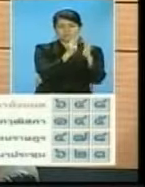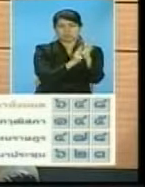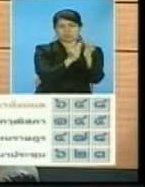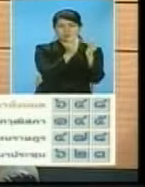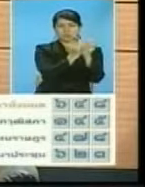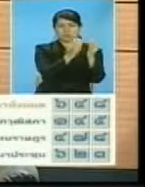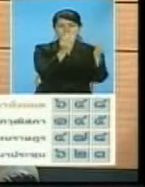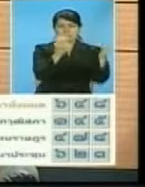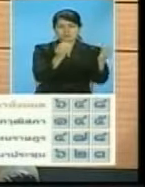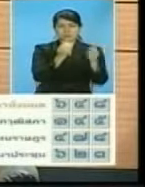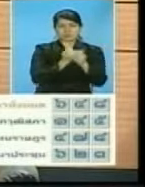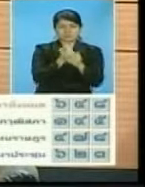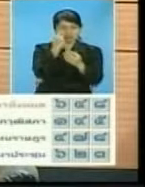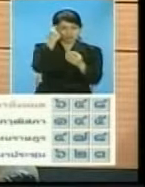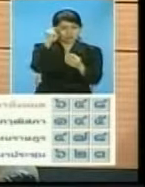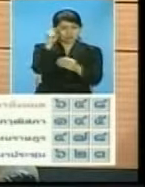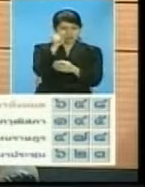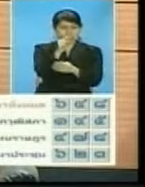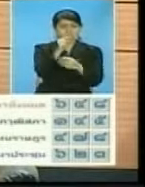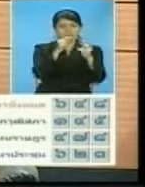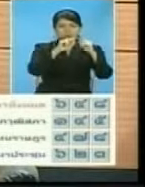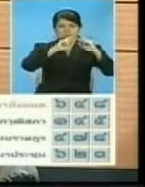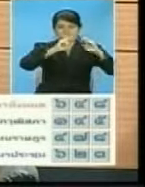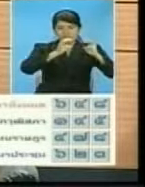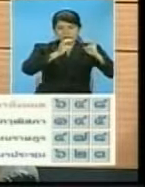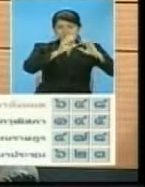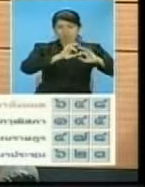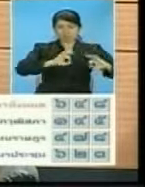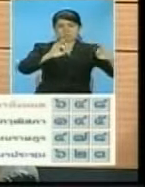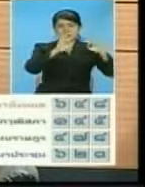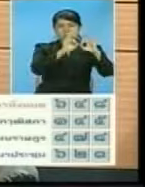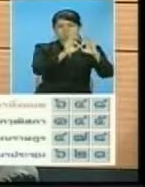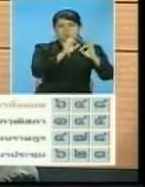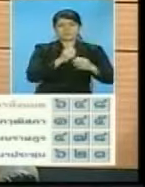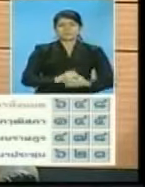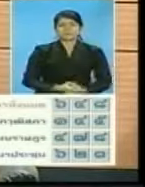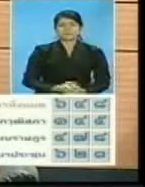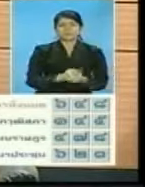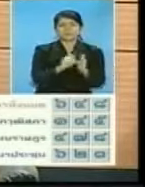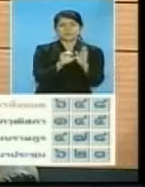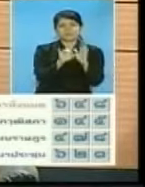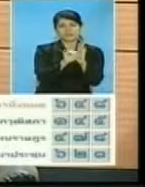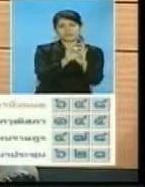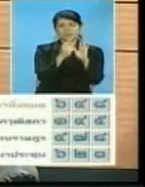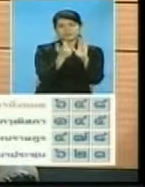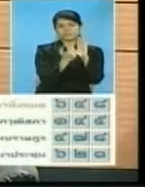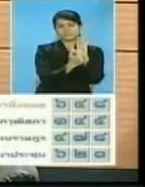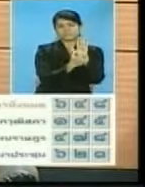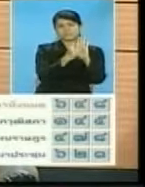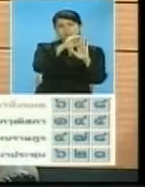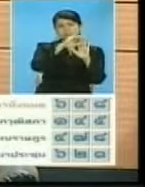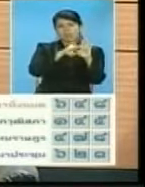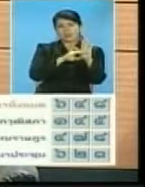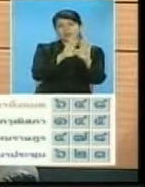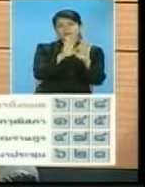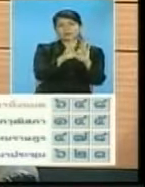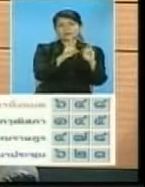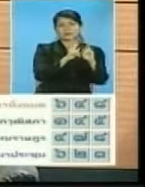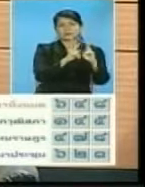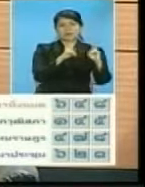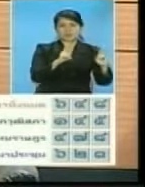ก็ต้องคำนึงถึงข้อนี้ด้วยและสุดท้ายที่ปรากฏอยู่ในร่างของคณะกรรมการ